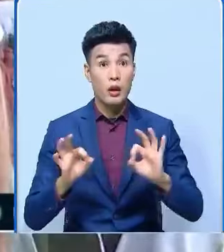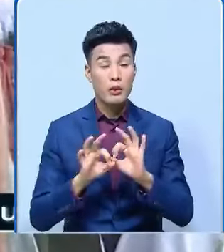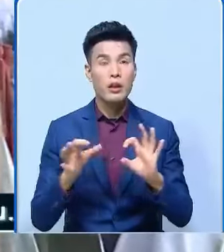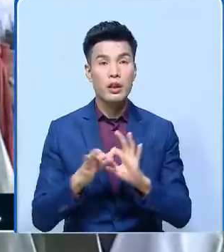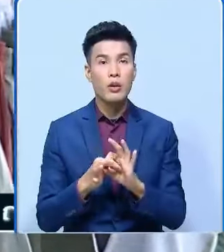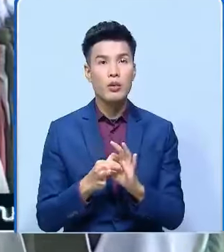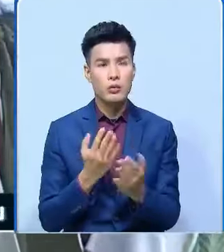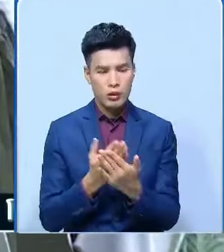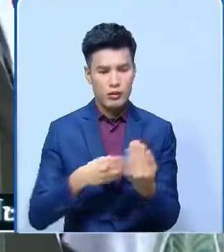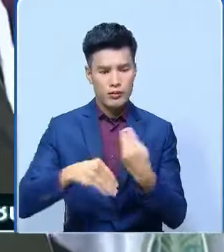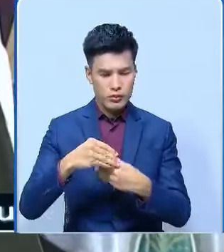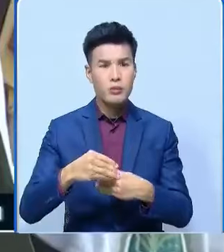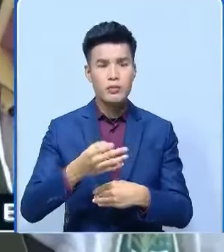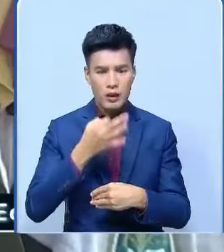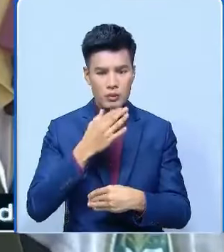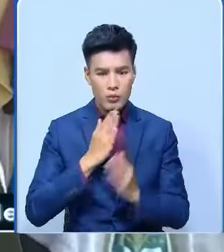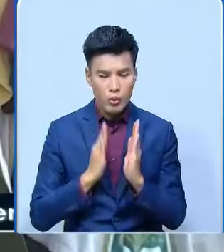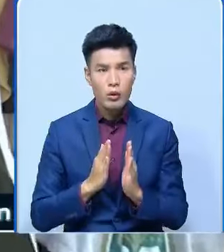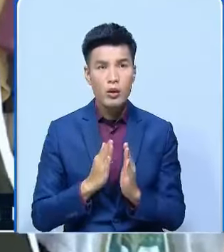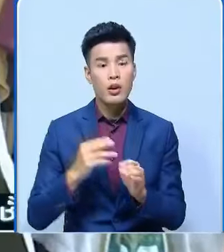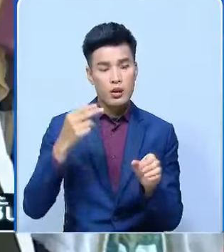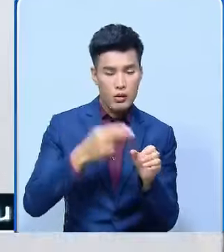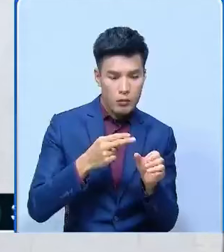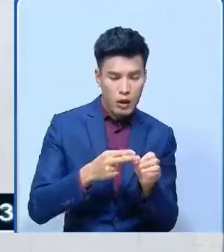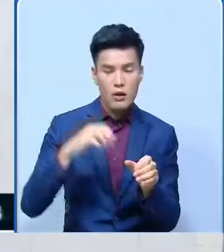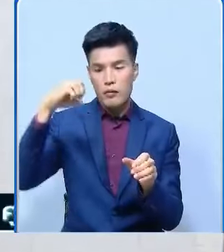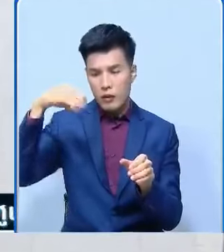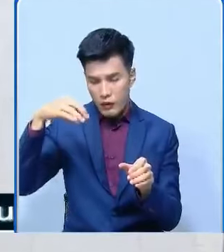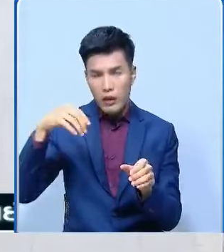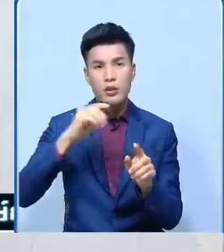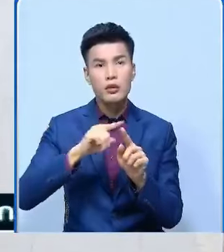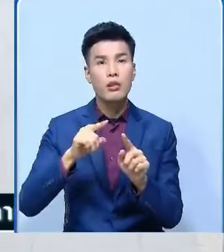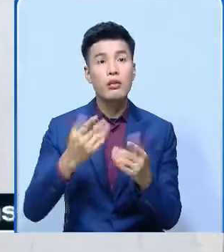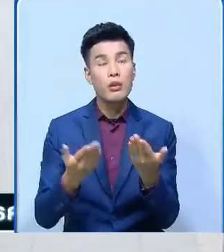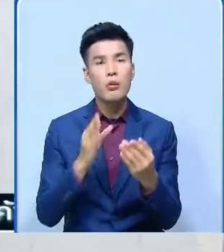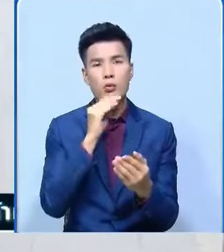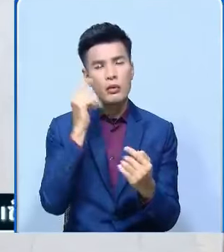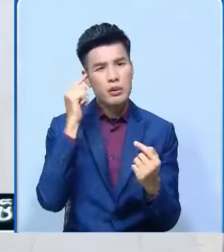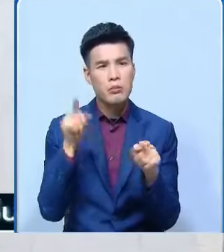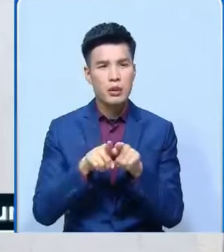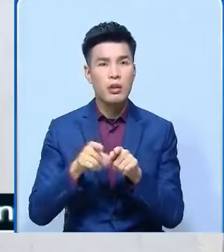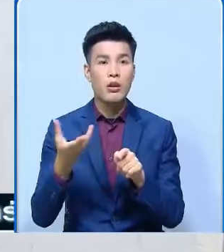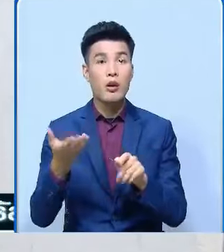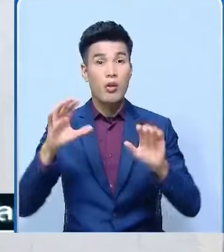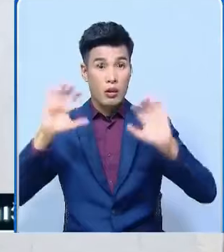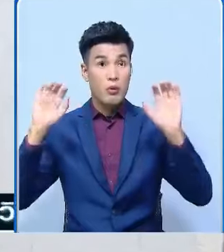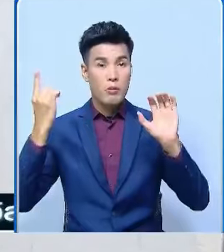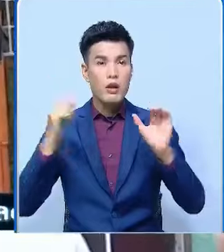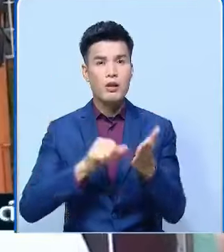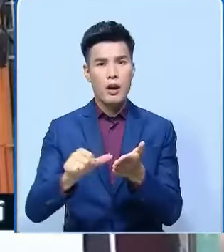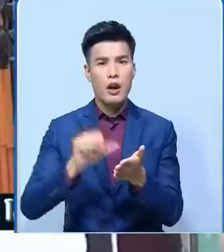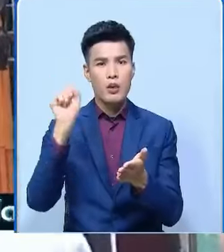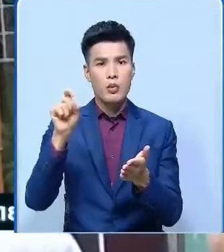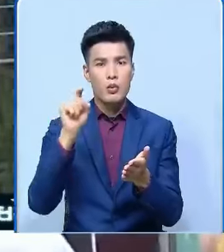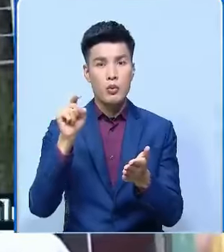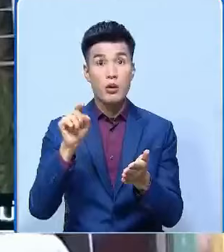องชีพเนี่ยมันสำคัญมากๆทั้งราคาน้ำมันค่ะไฟหลายคนบอกตรงกันเลยนะว่าให้รัฐบาลใหม่เนี่ยเร่งแก้ไขเป็นการด่วนเล